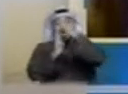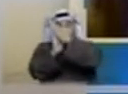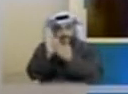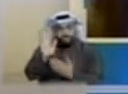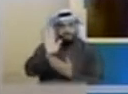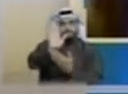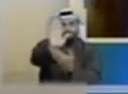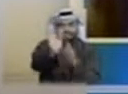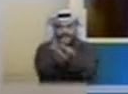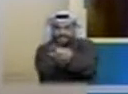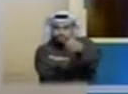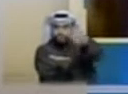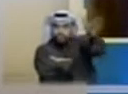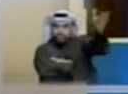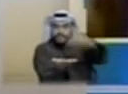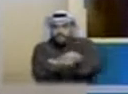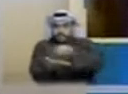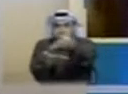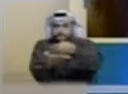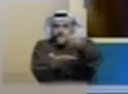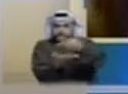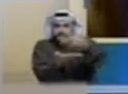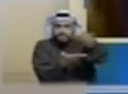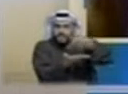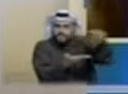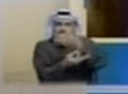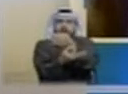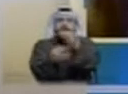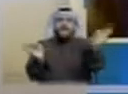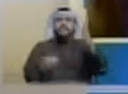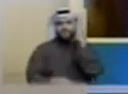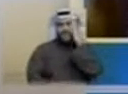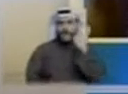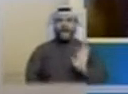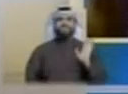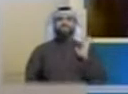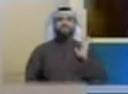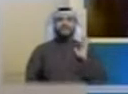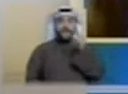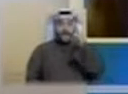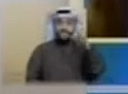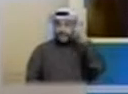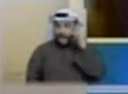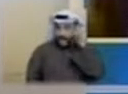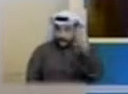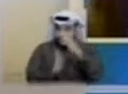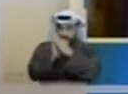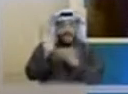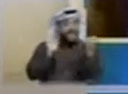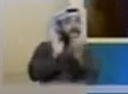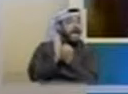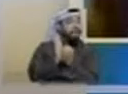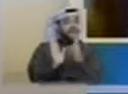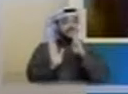بتعليمات وبروشورات وكتيبات، وأصبحت متداولة هذه التعليمات بالنسبة لرعاياها. وأصبح كل من يراجع هذه السفارات أدرك